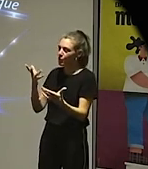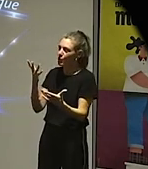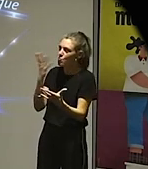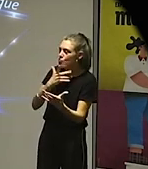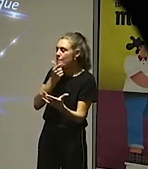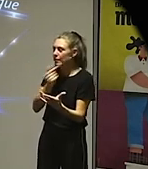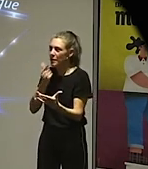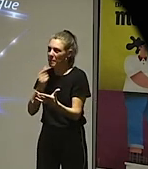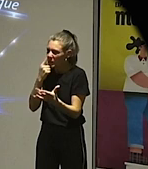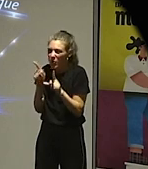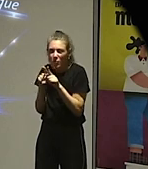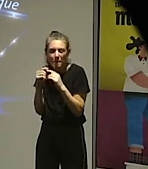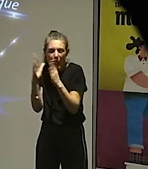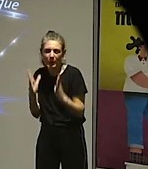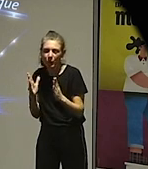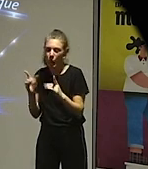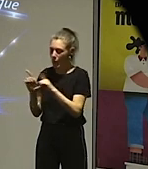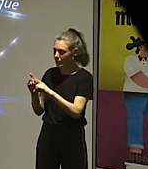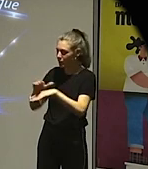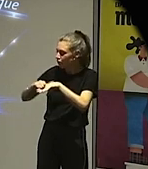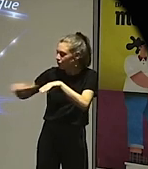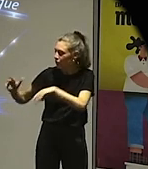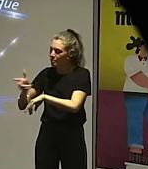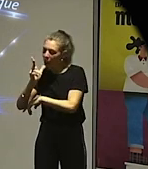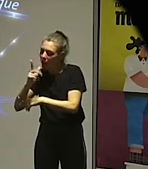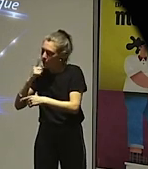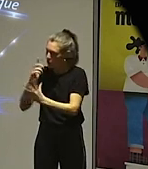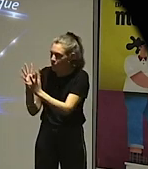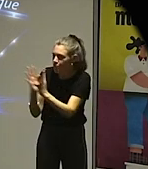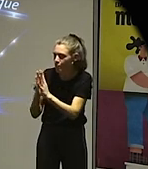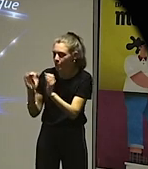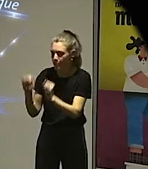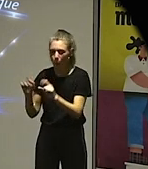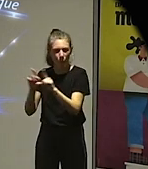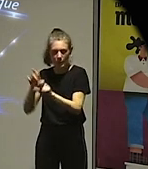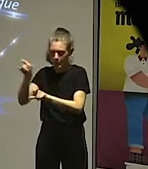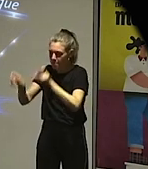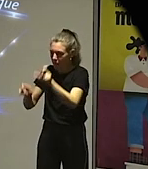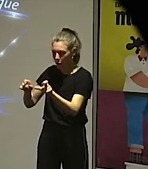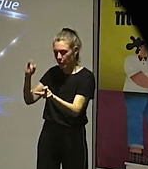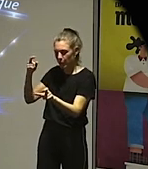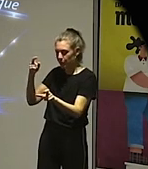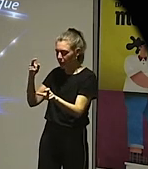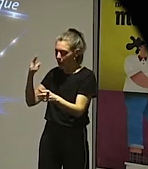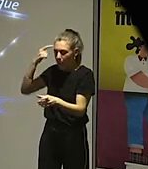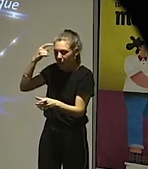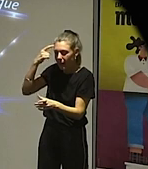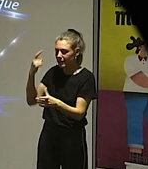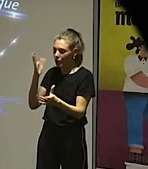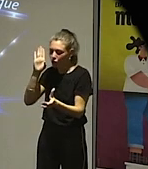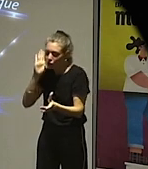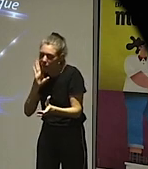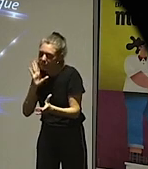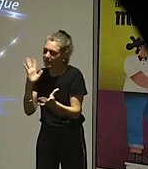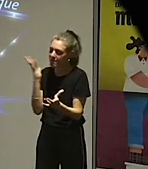suppose surtout que c'est l'environnement social, les valeurs véhiculées dans l'endroit où on est, la bienveillance, interage, interpathologie. Tout ça